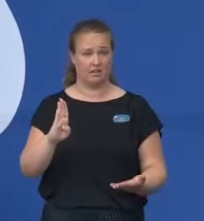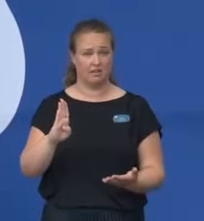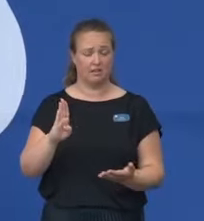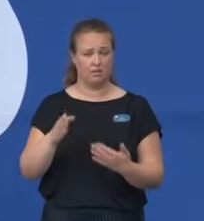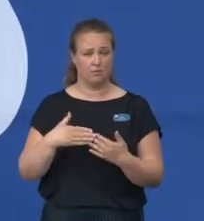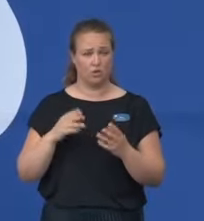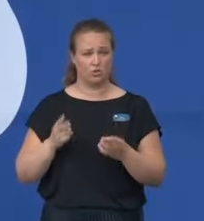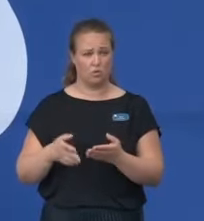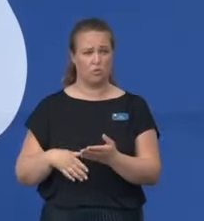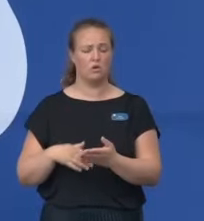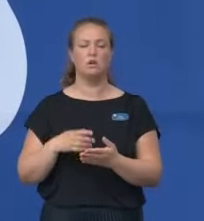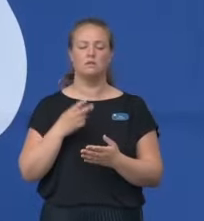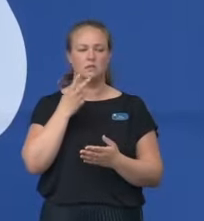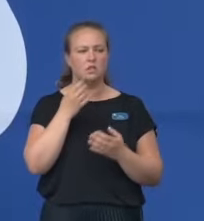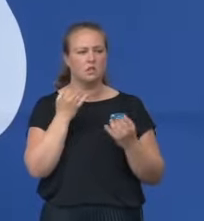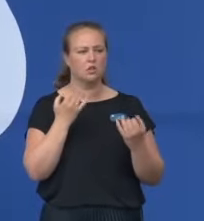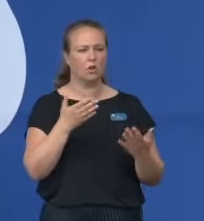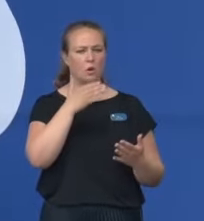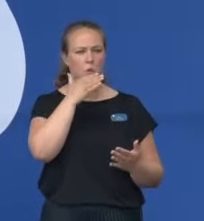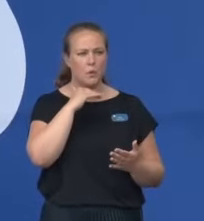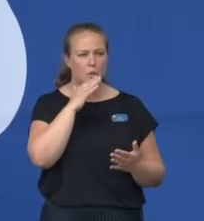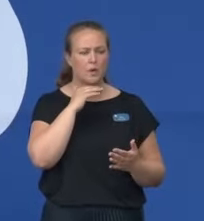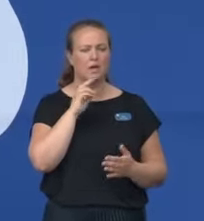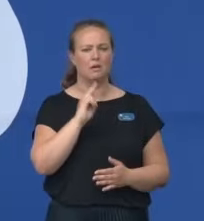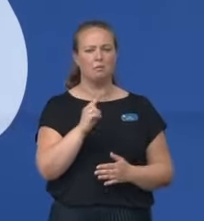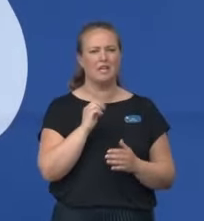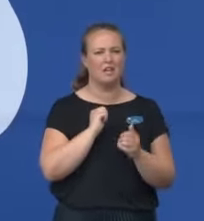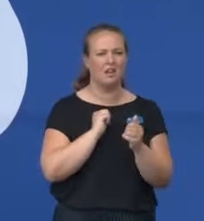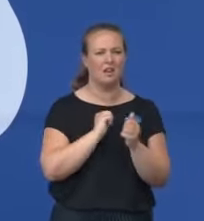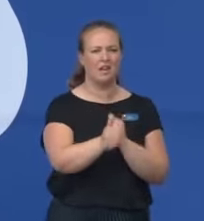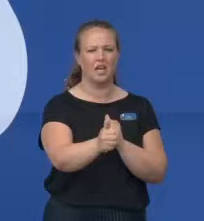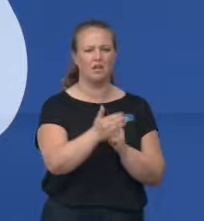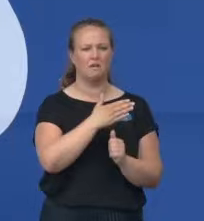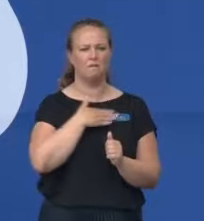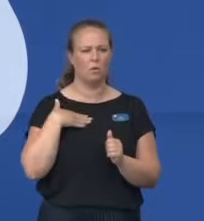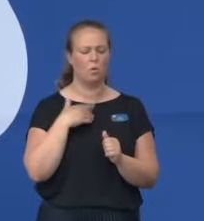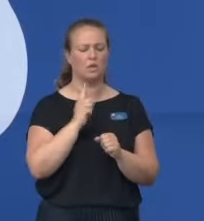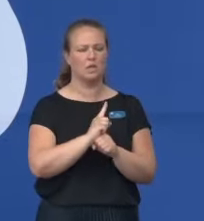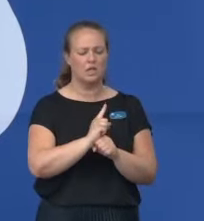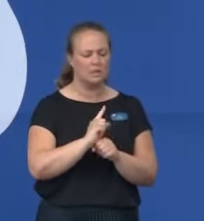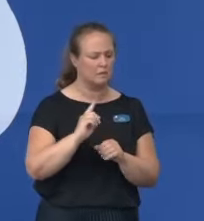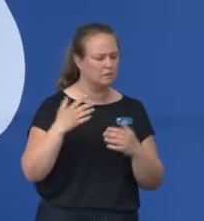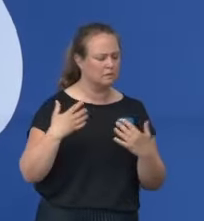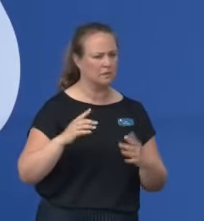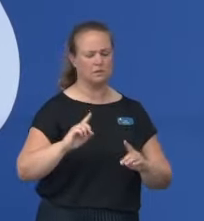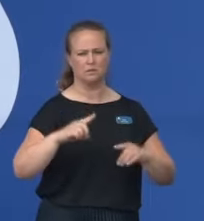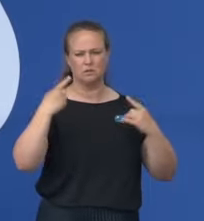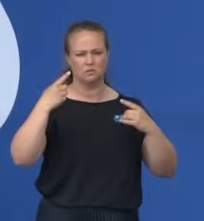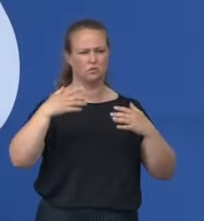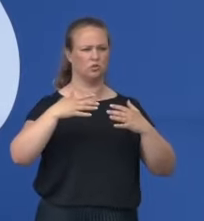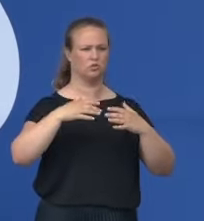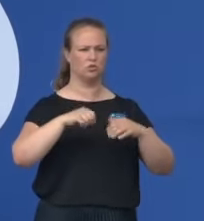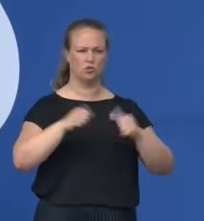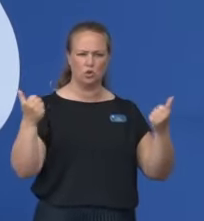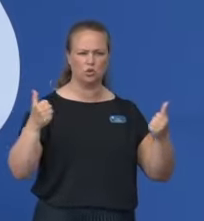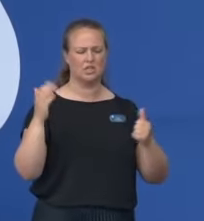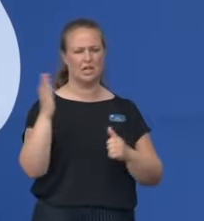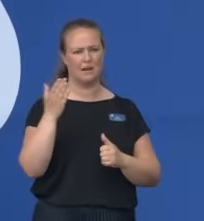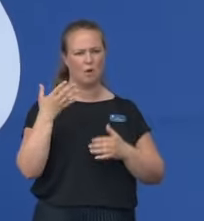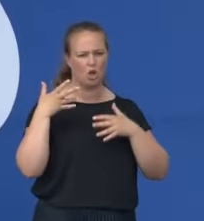att idag så är det unga som leder vår tids allra största klimatrörelse.